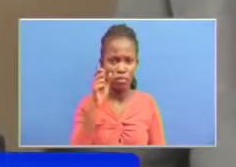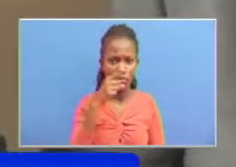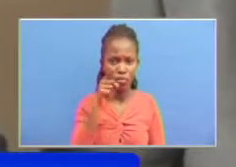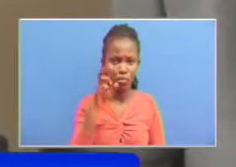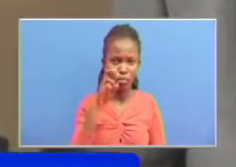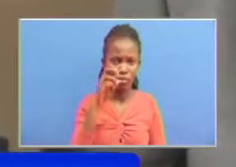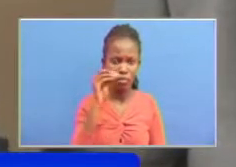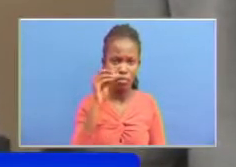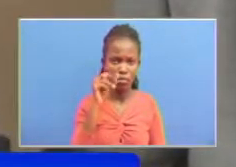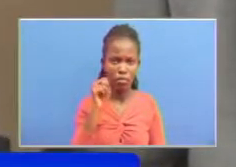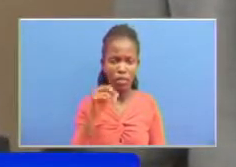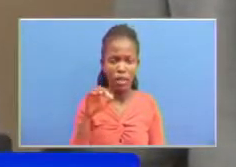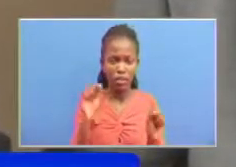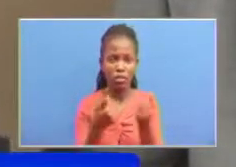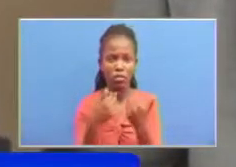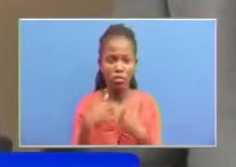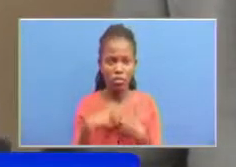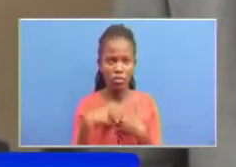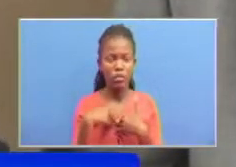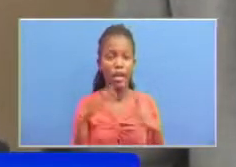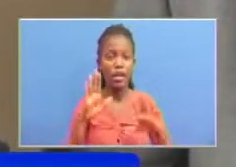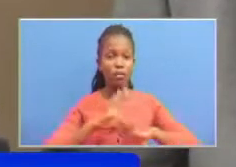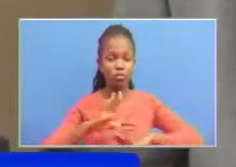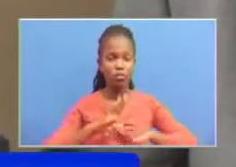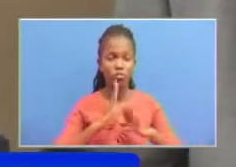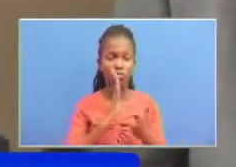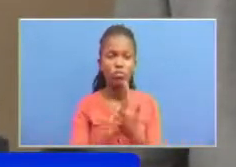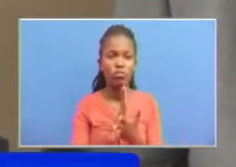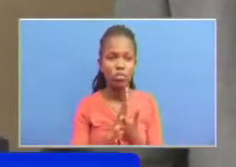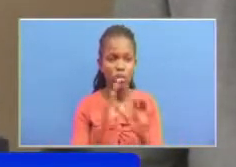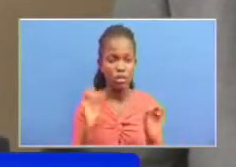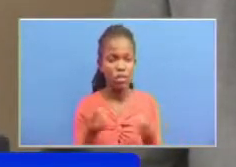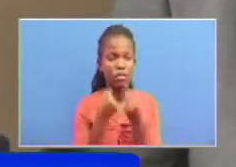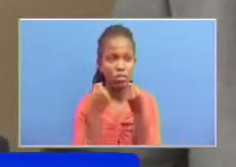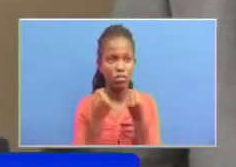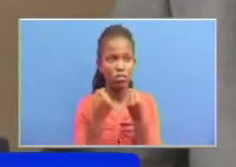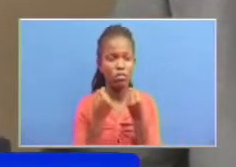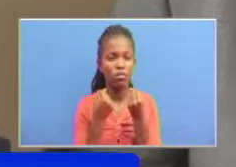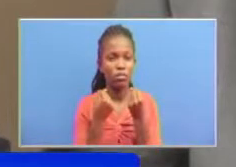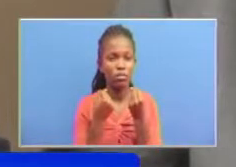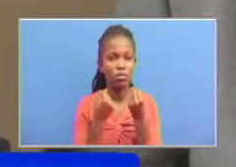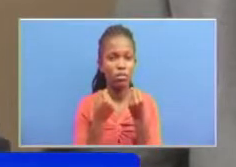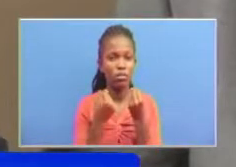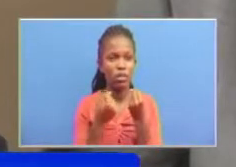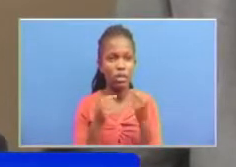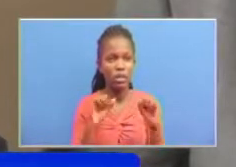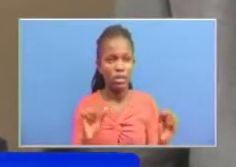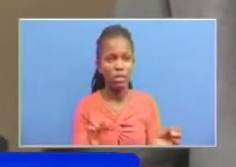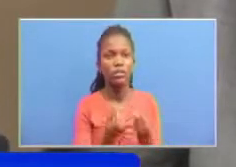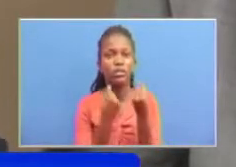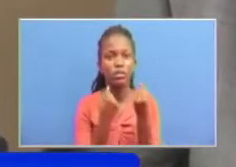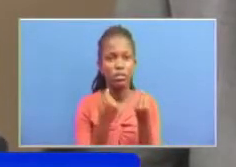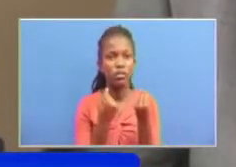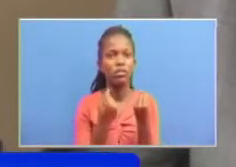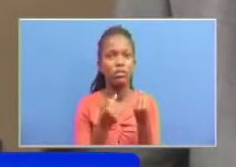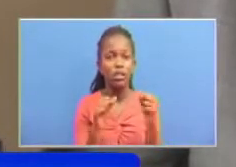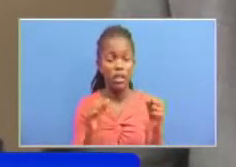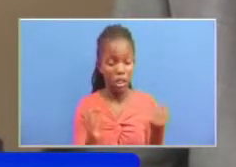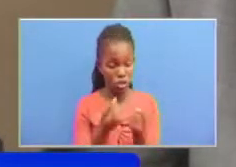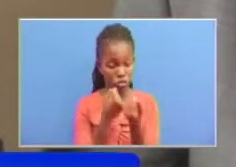Otieno. We have security, that is enough. Security in form of security, not in form of